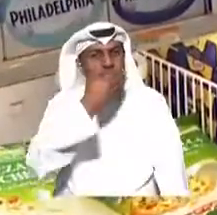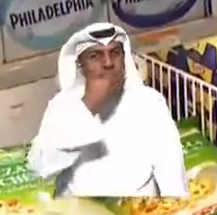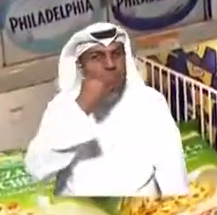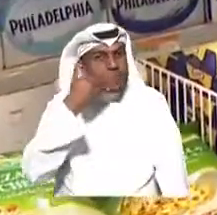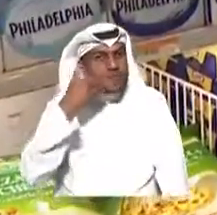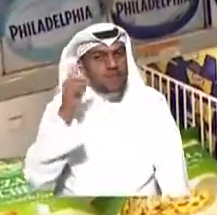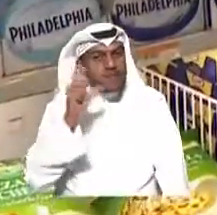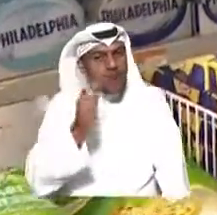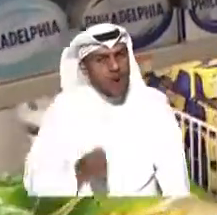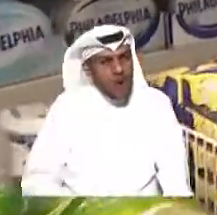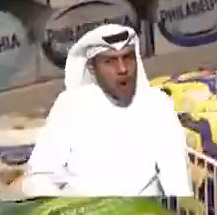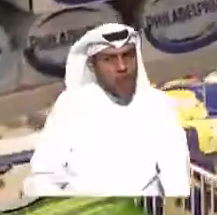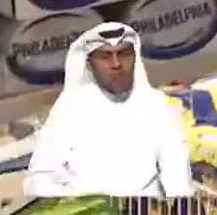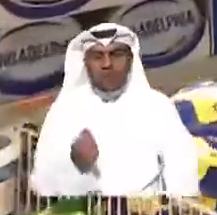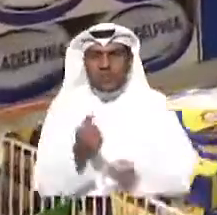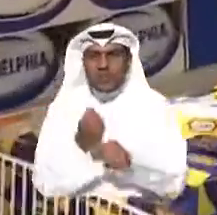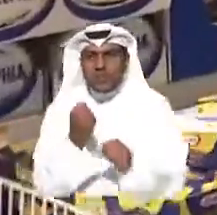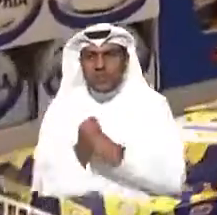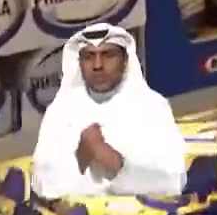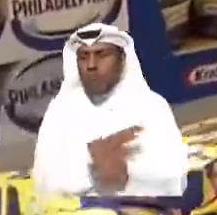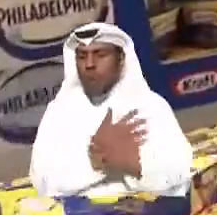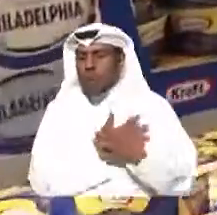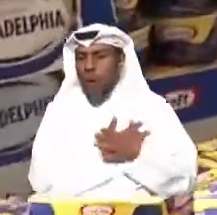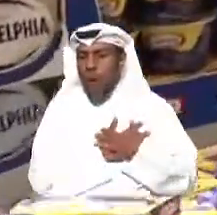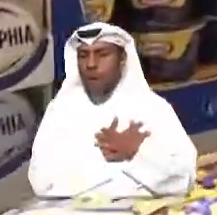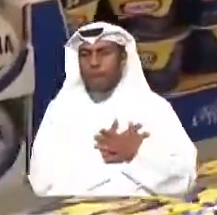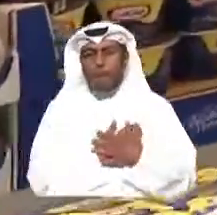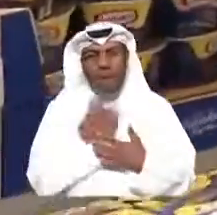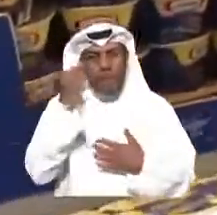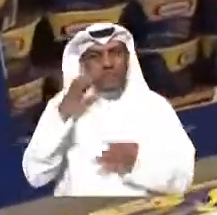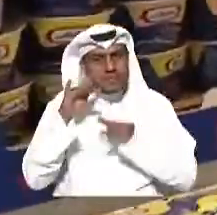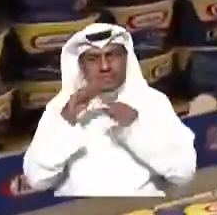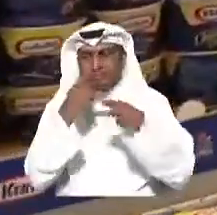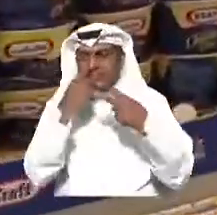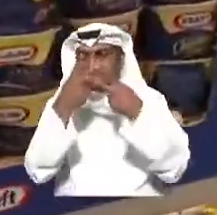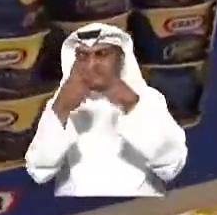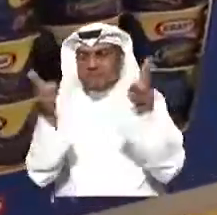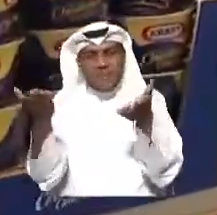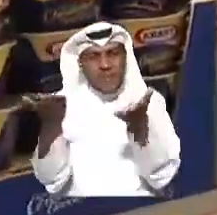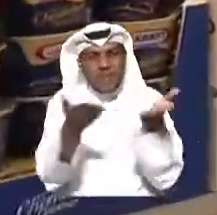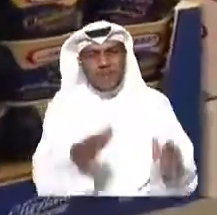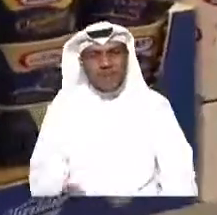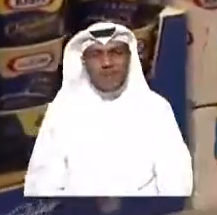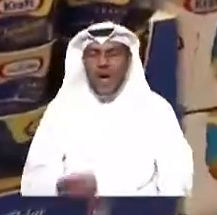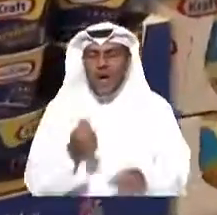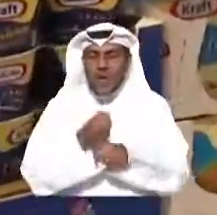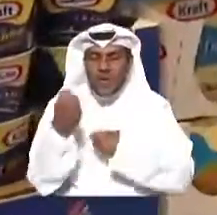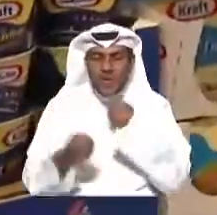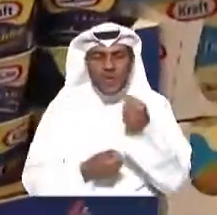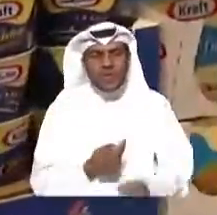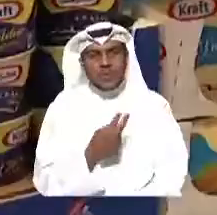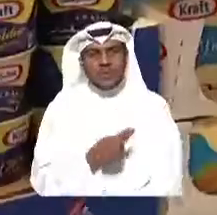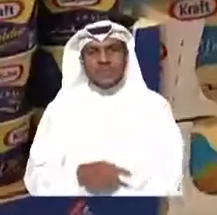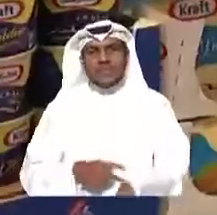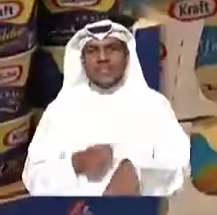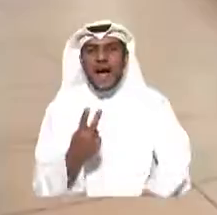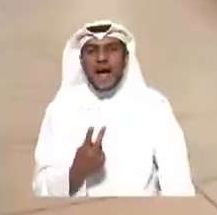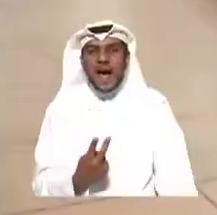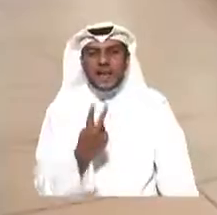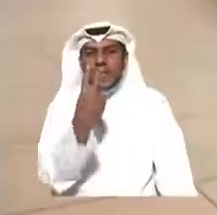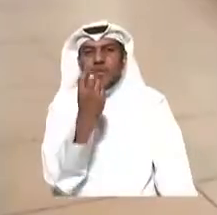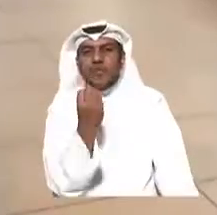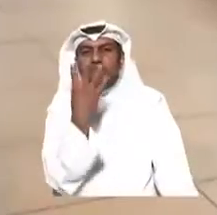المبارك بعد زيادة ساعات العمل بها لاستقبال المستهلكين، والتي ستكون من